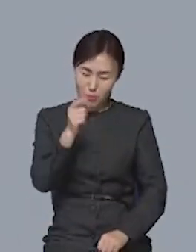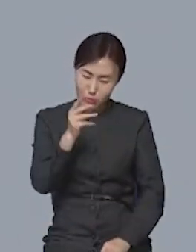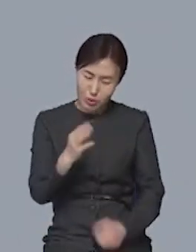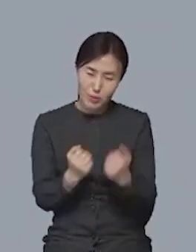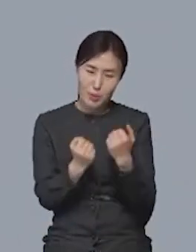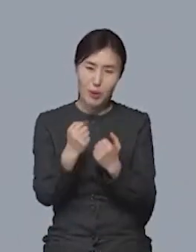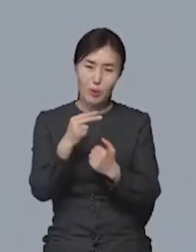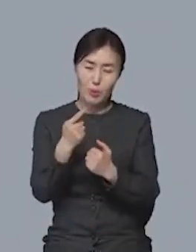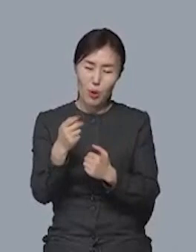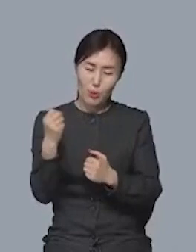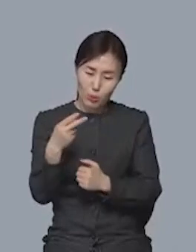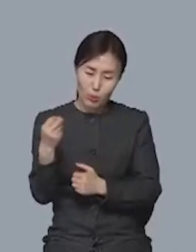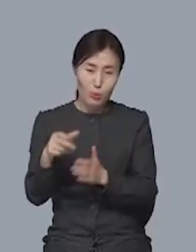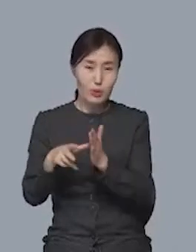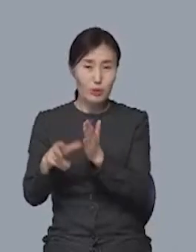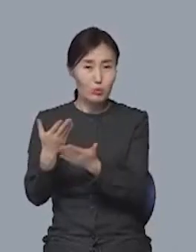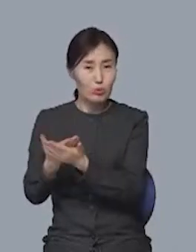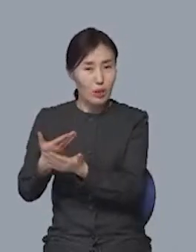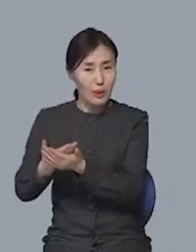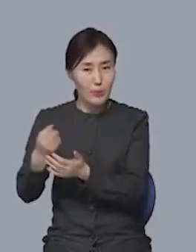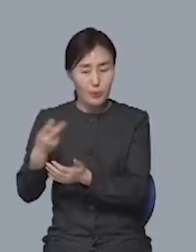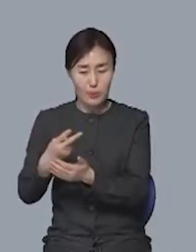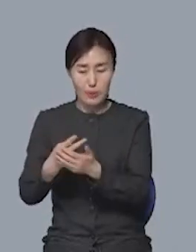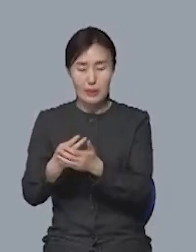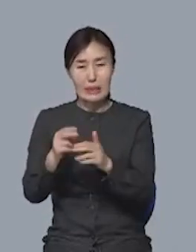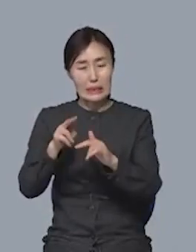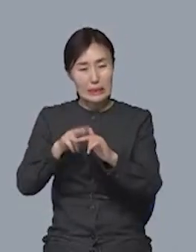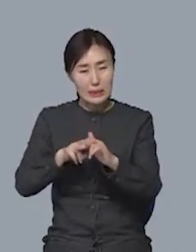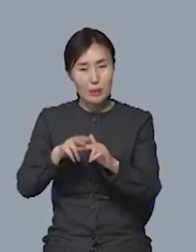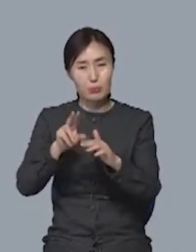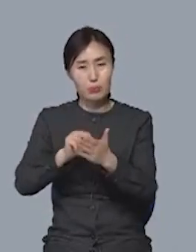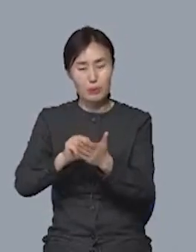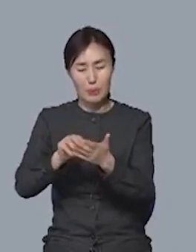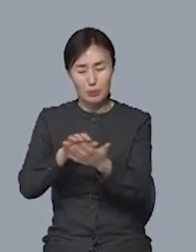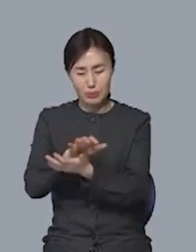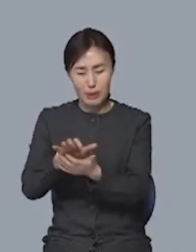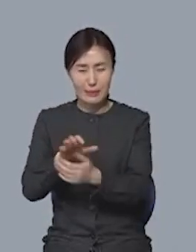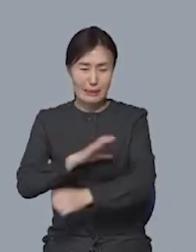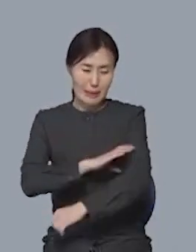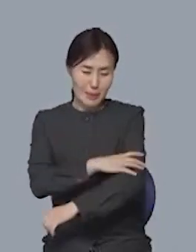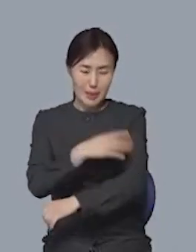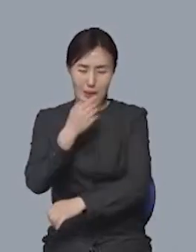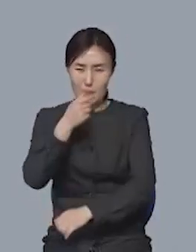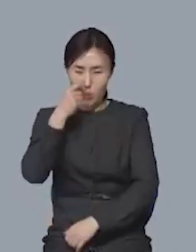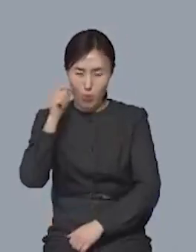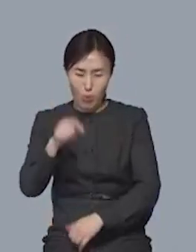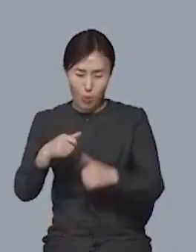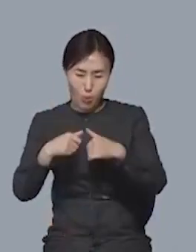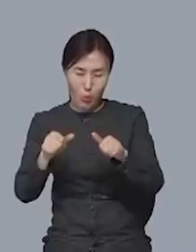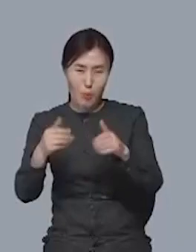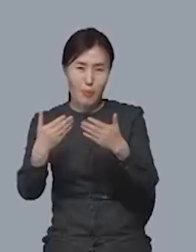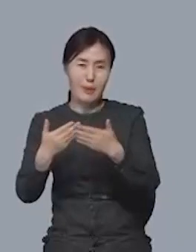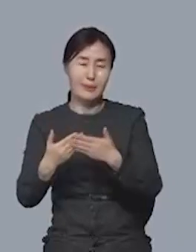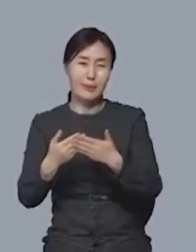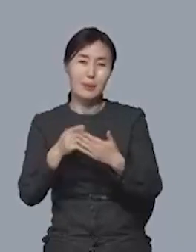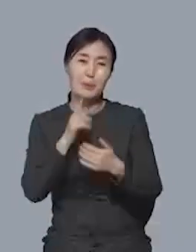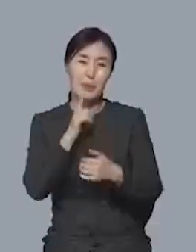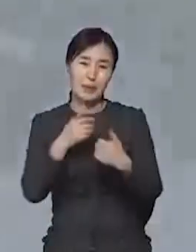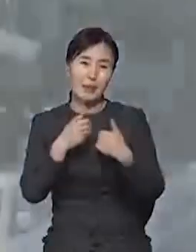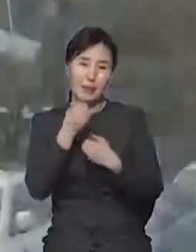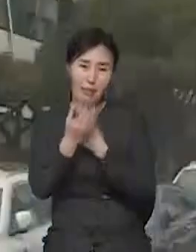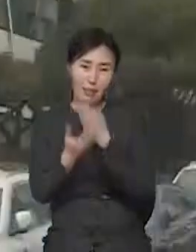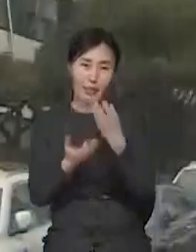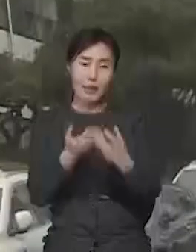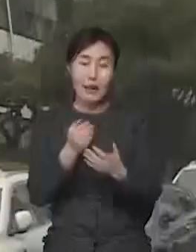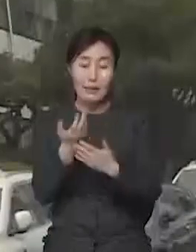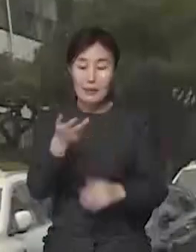해명해도 과도한 자료를 요구하고 인사 문제 등을 거론하는 등 갑질과 모욕을 당했다고 토로한 것으로 전해졌습니다